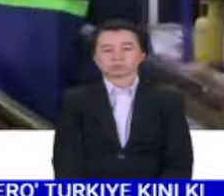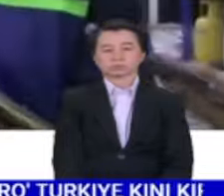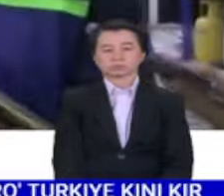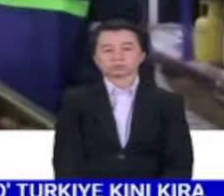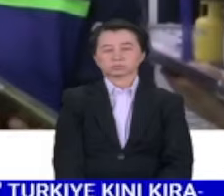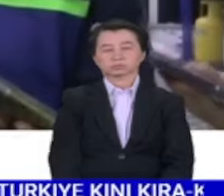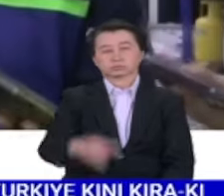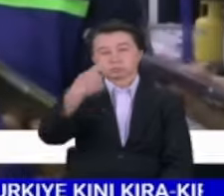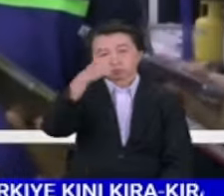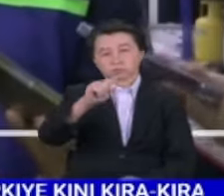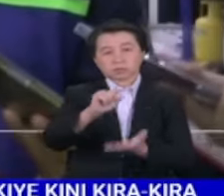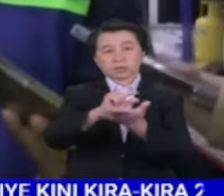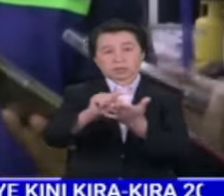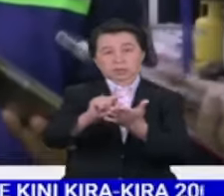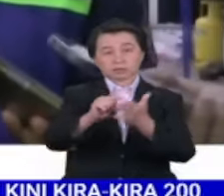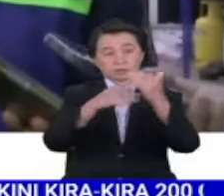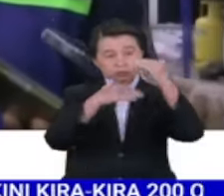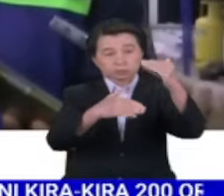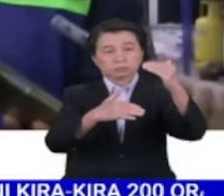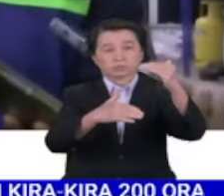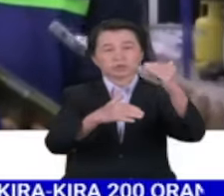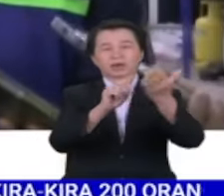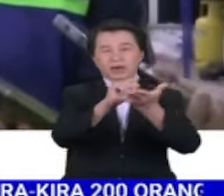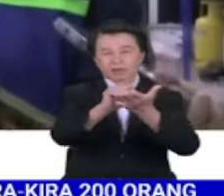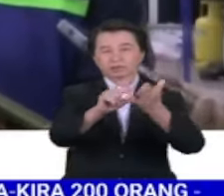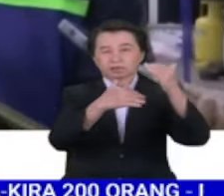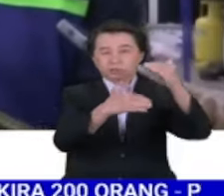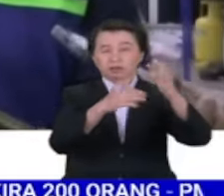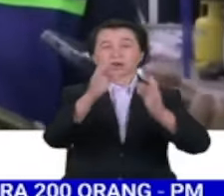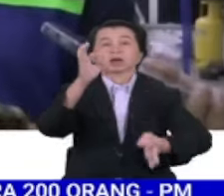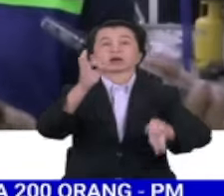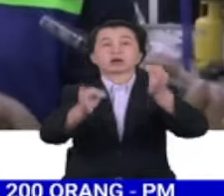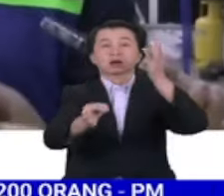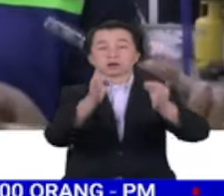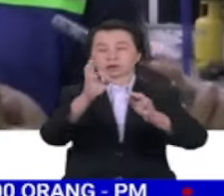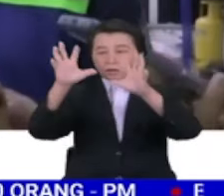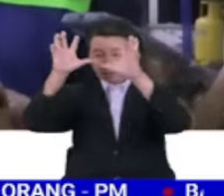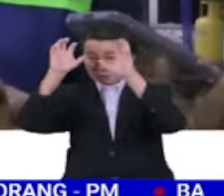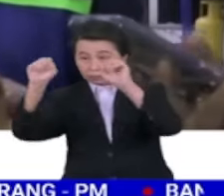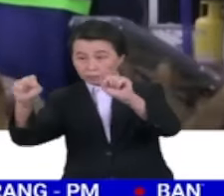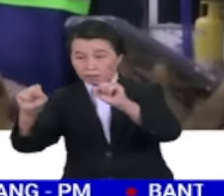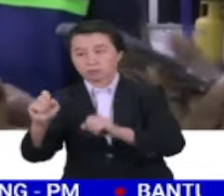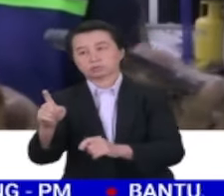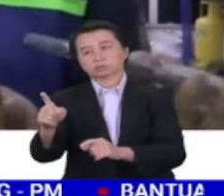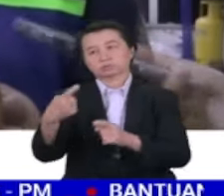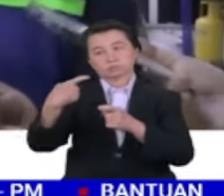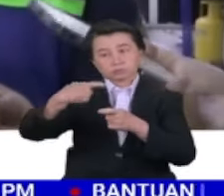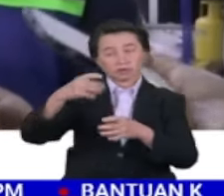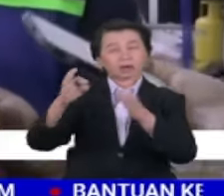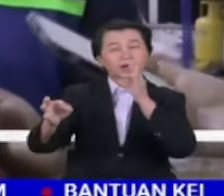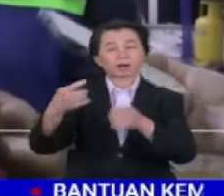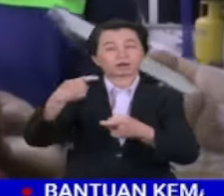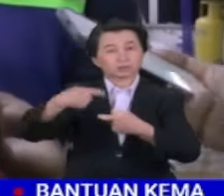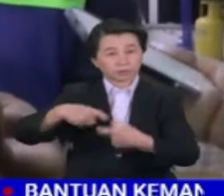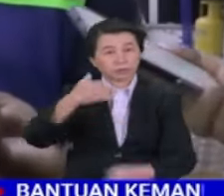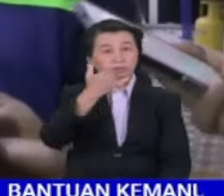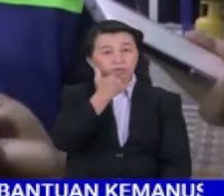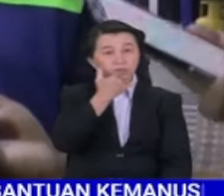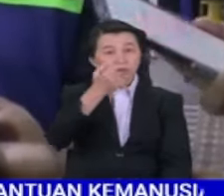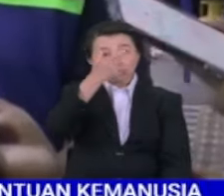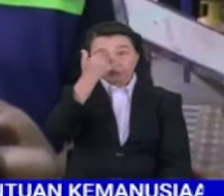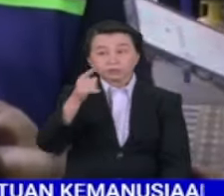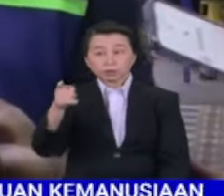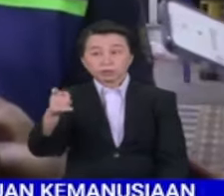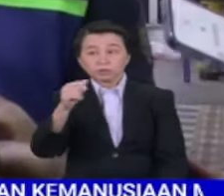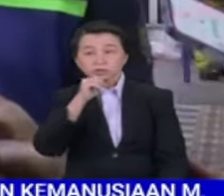Untuk gaji minimal kalau sekiranya majikan tuh disampaikan kesalahan sebab tidak